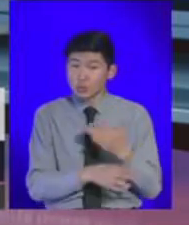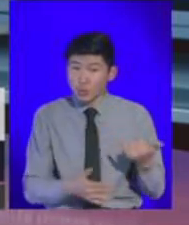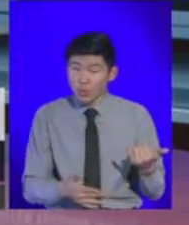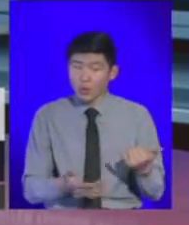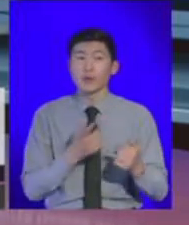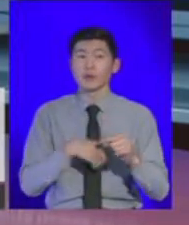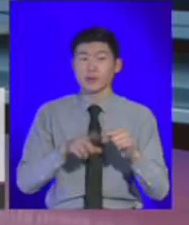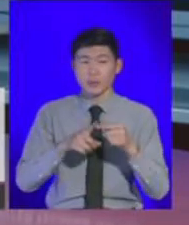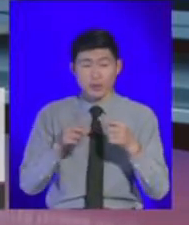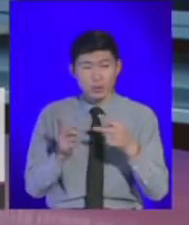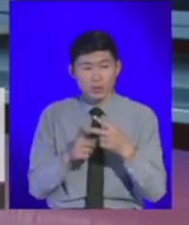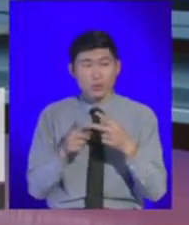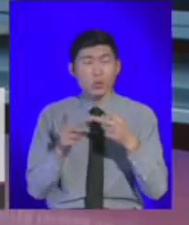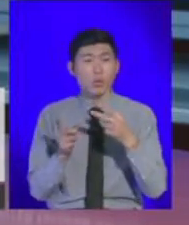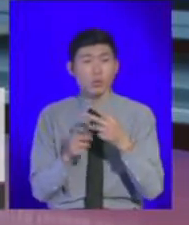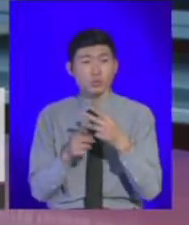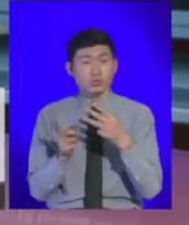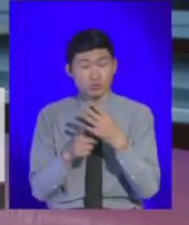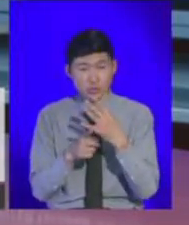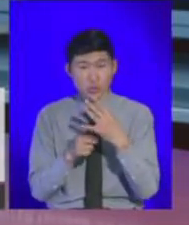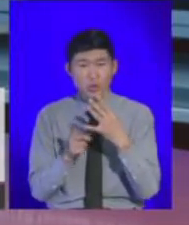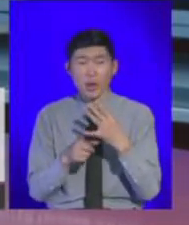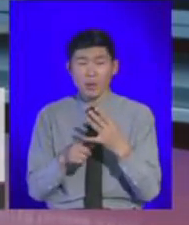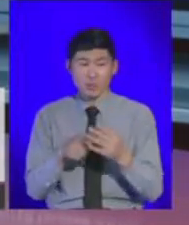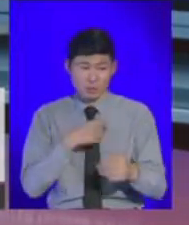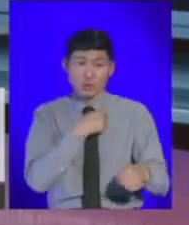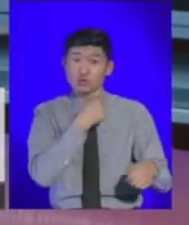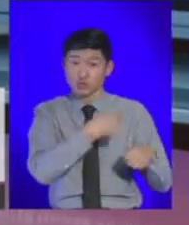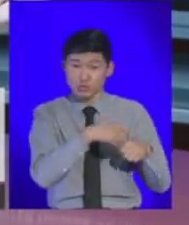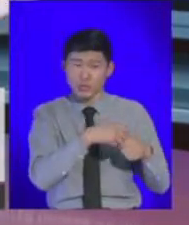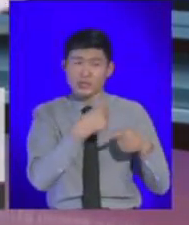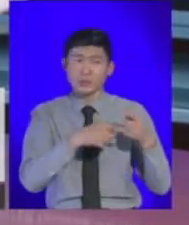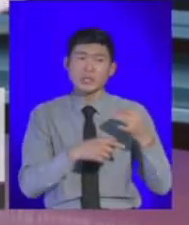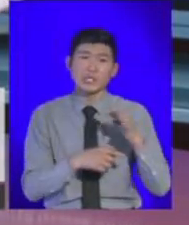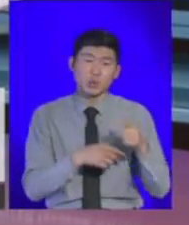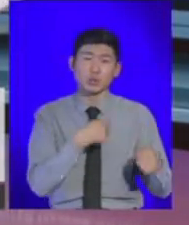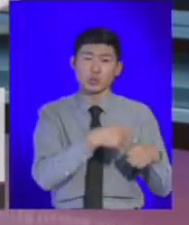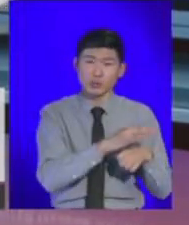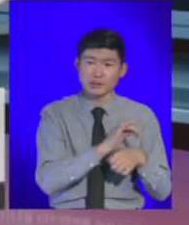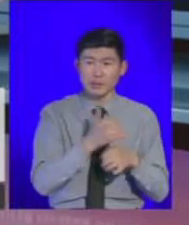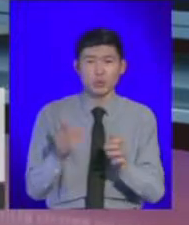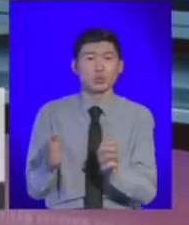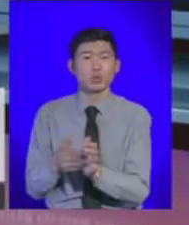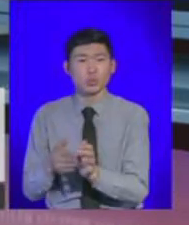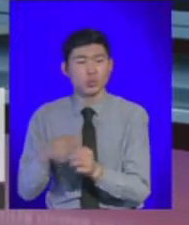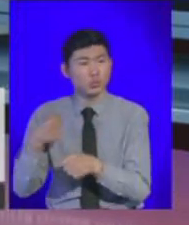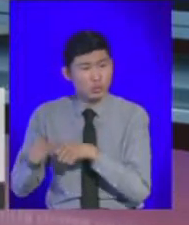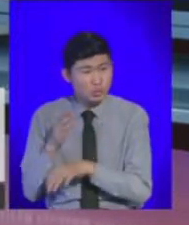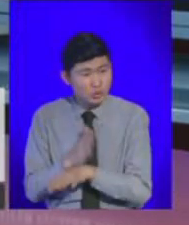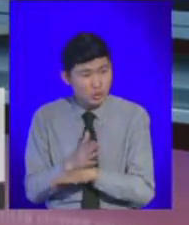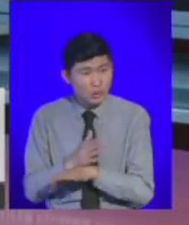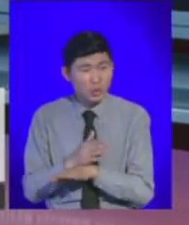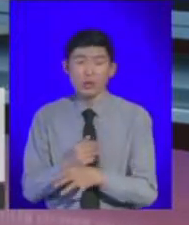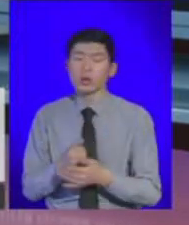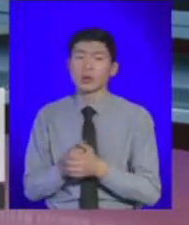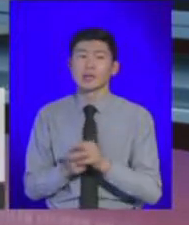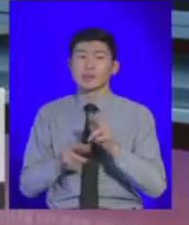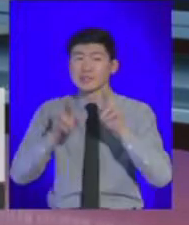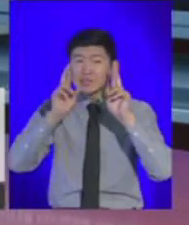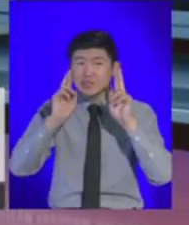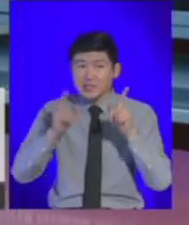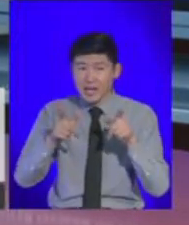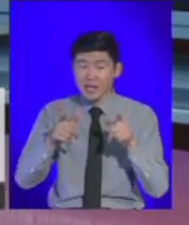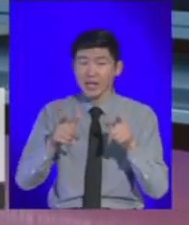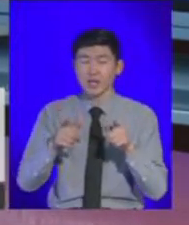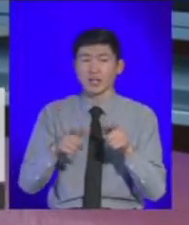бол одоо нөгөө энэ төлбөрүүд зарим нь илүү төлөгдсөн, зарим нь дутуу төлөгдсөн. За яг нөгөө нэг